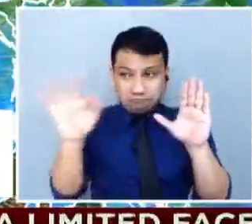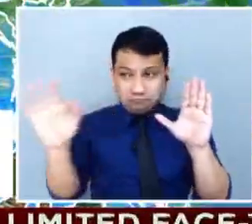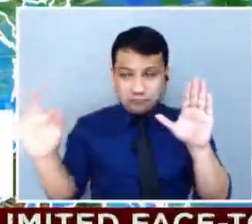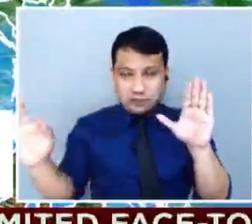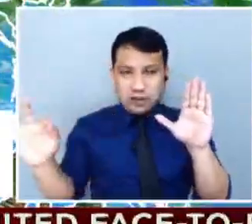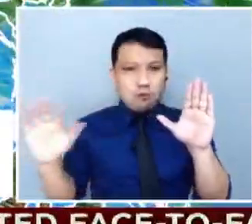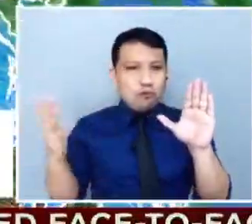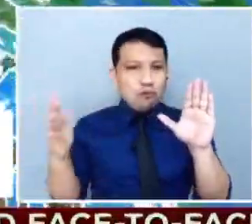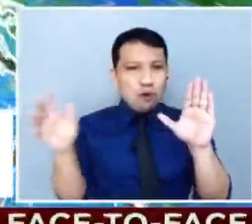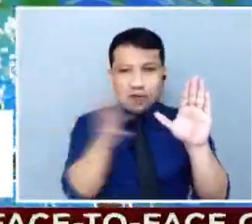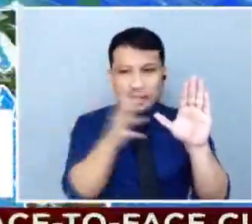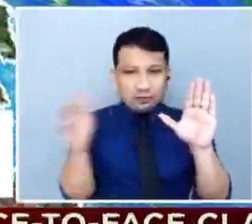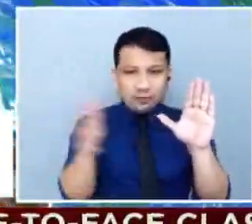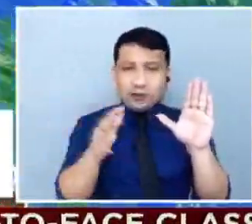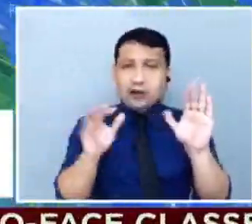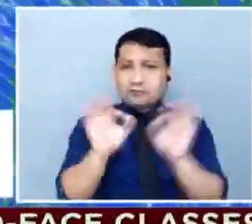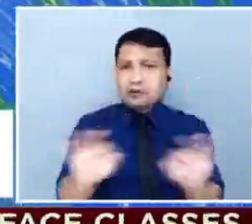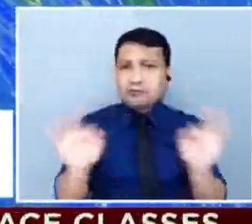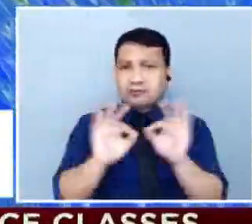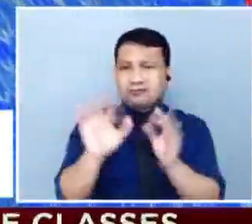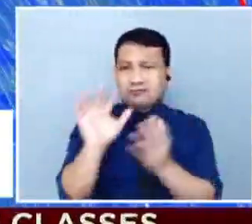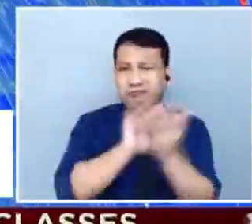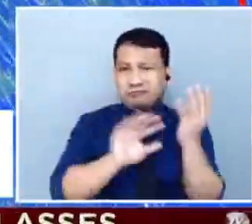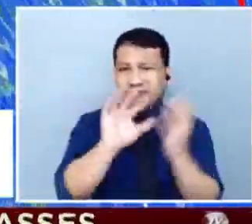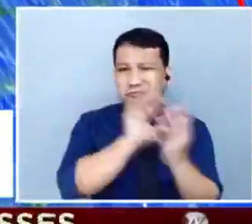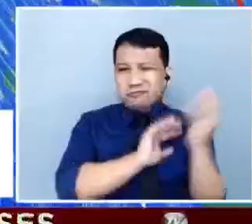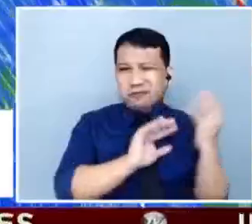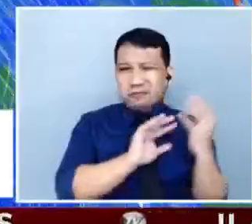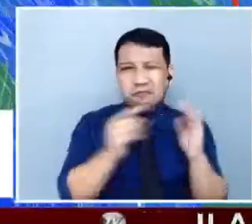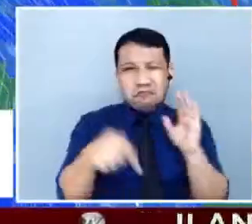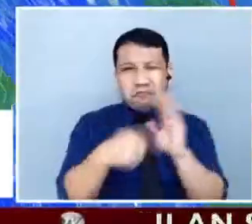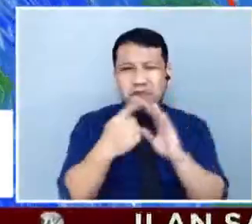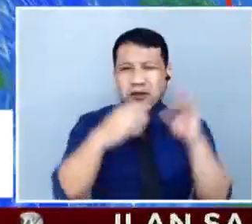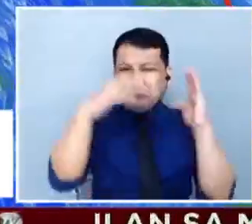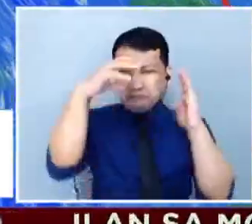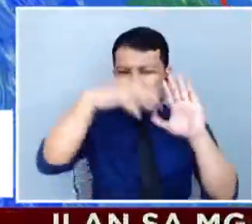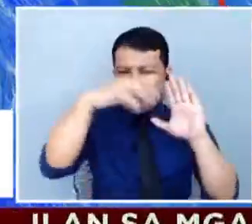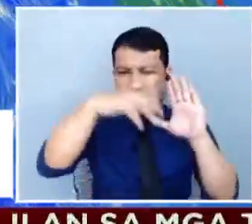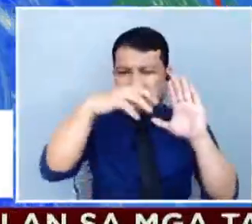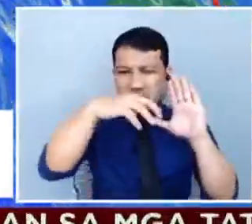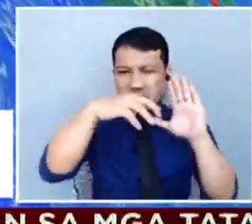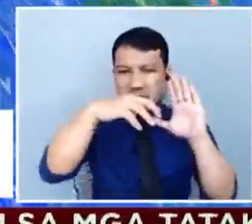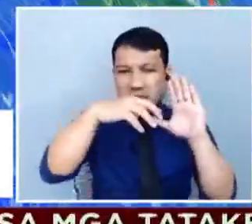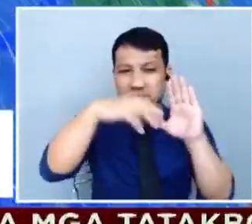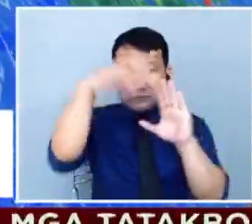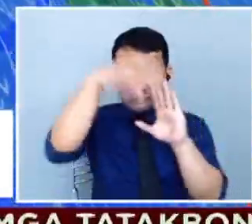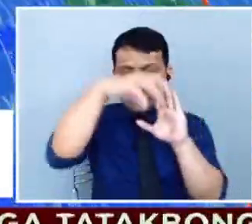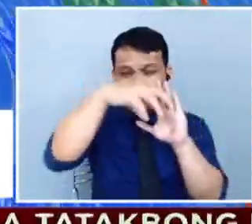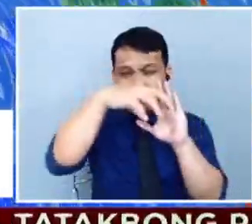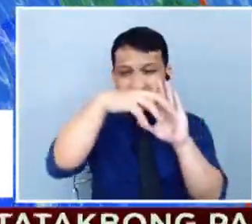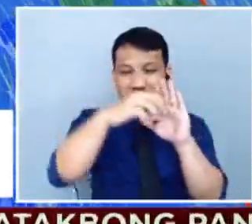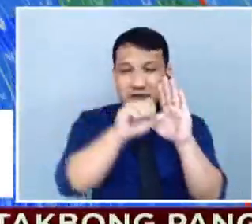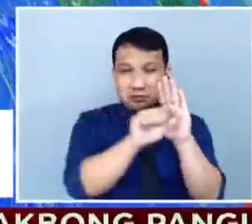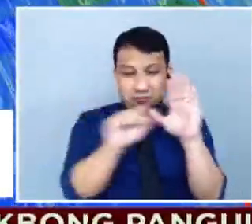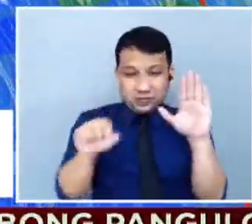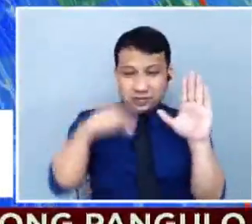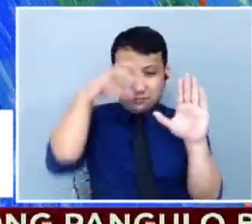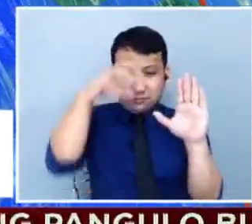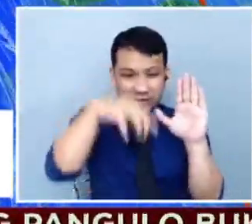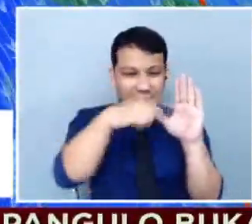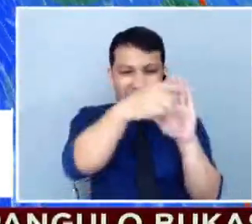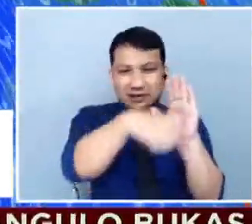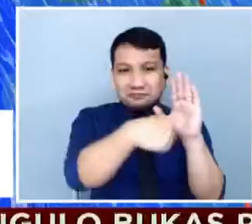Responsibility, makakaasa pa rin ng maulap na panahon at paminsan-minsang ulan ang western section ng southern at central Luzon dahil